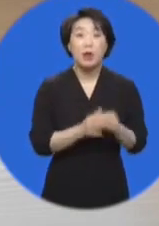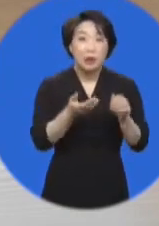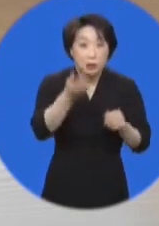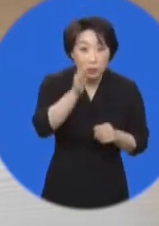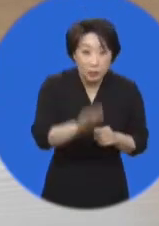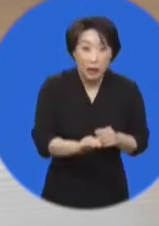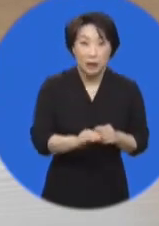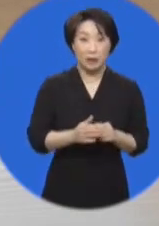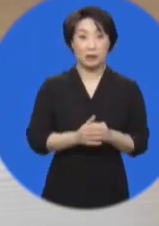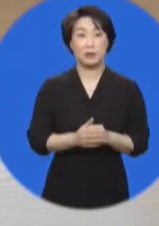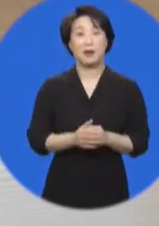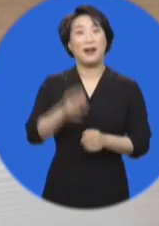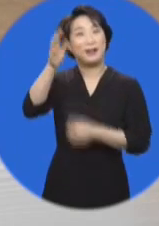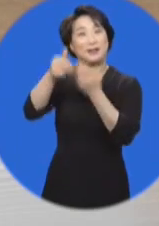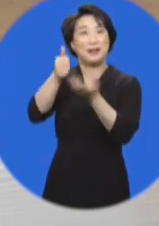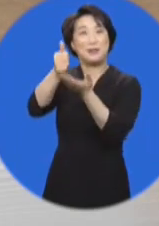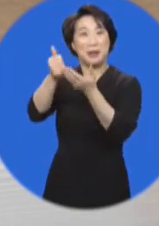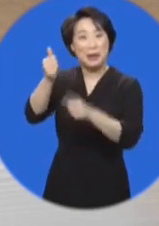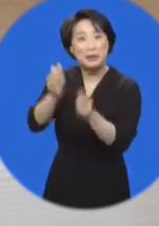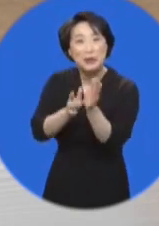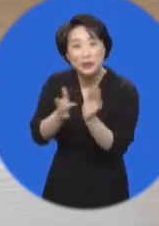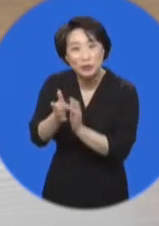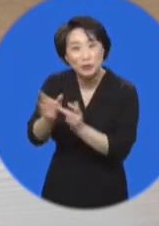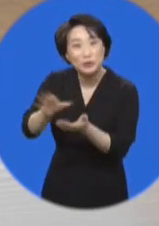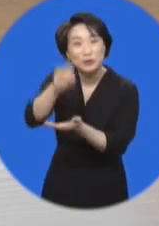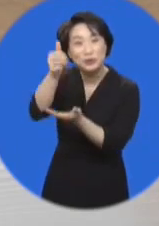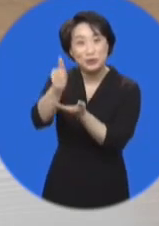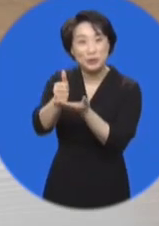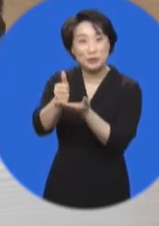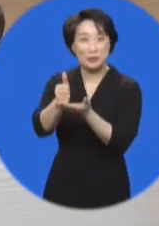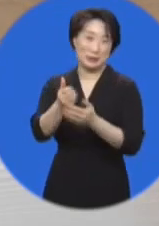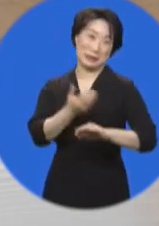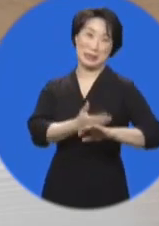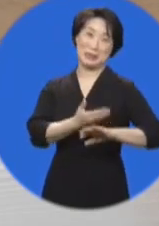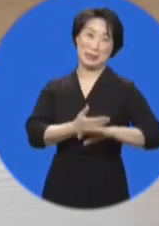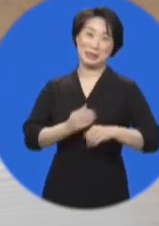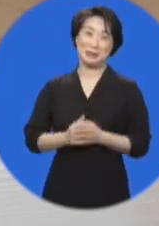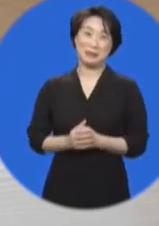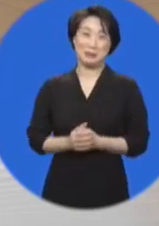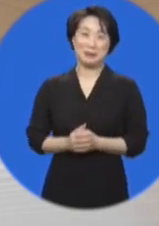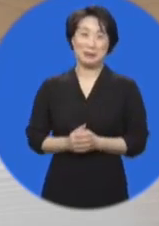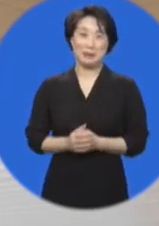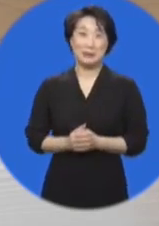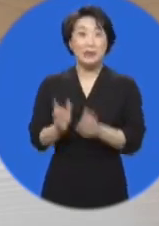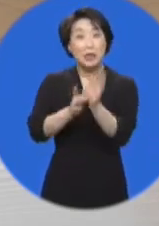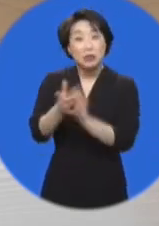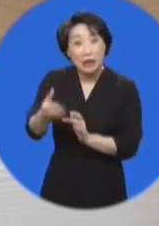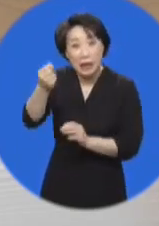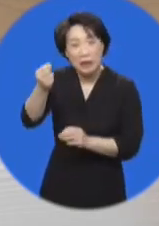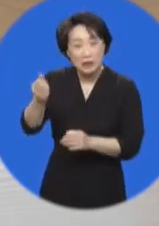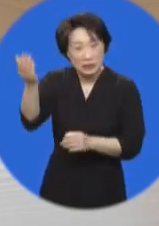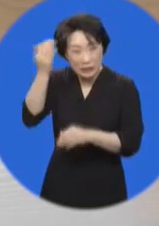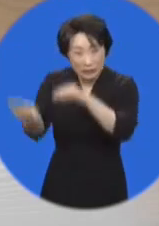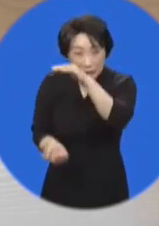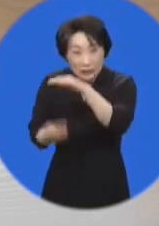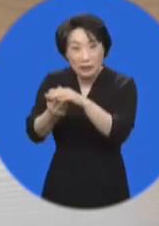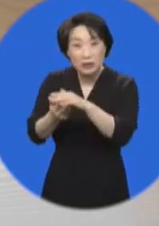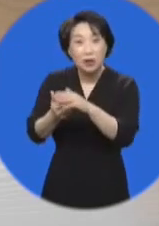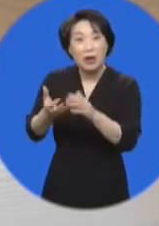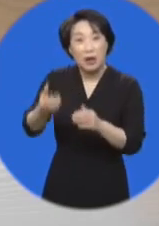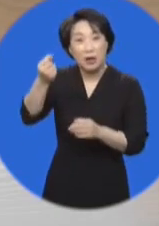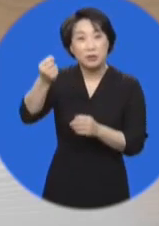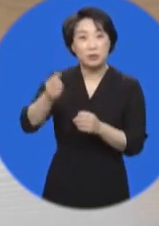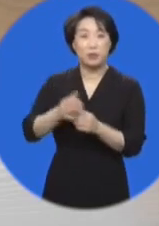그러나 하나님의 아들 예수 그리스도는 자기가 가진 전지하신